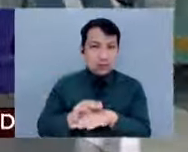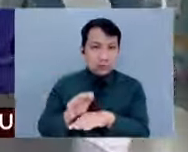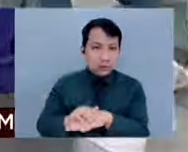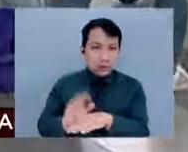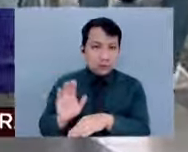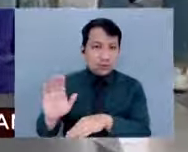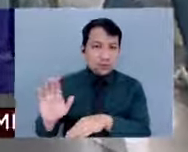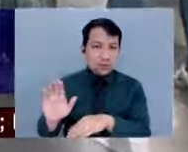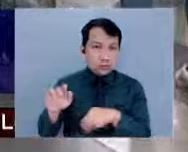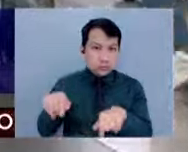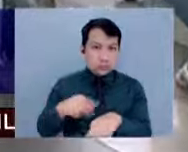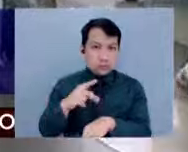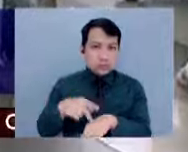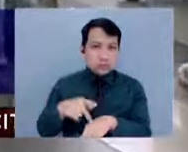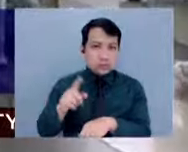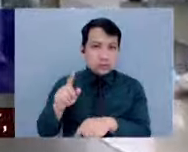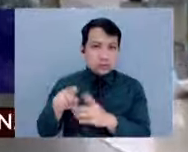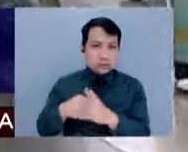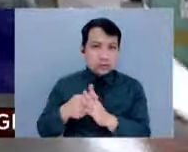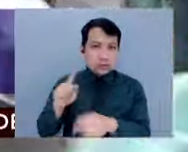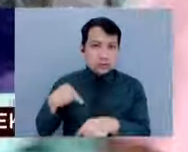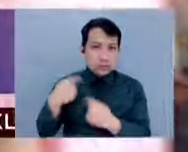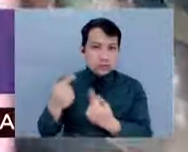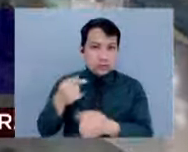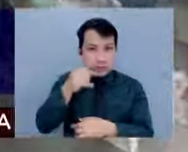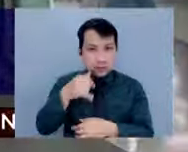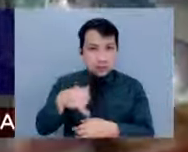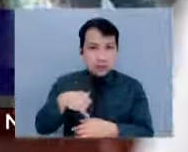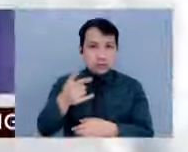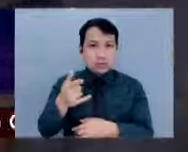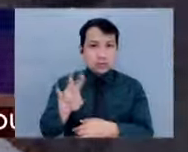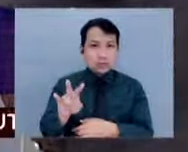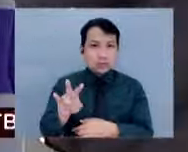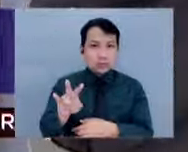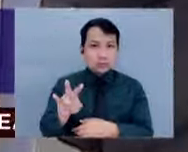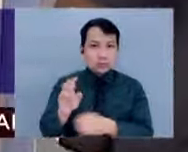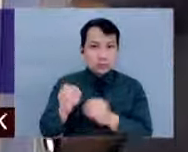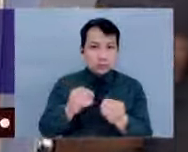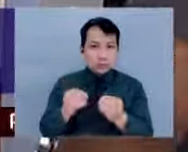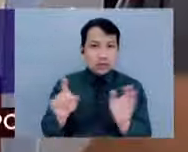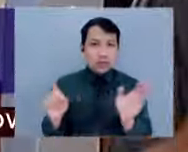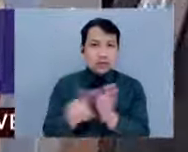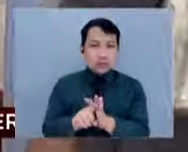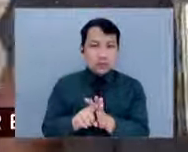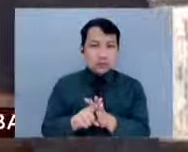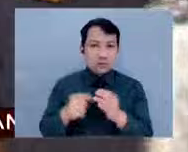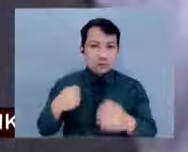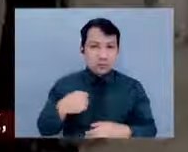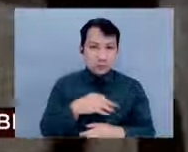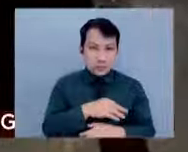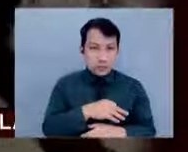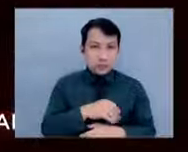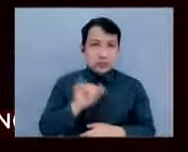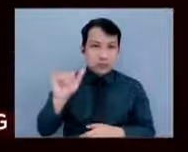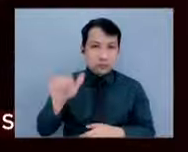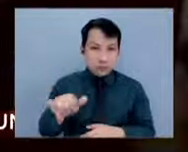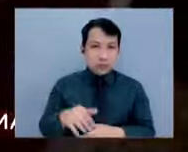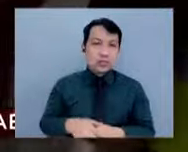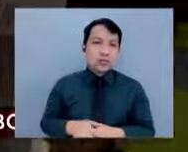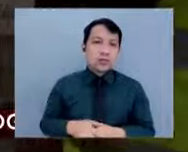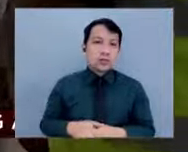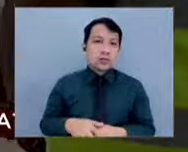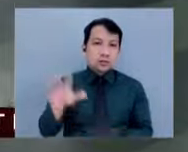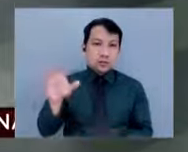bansa simula pa kahapon. 24/7 ang operasyon at bawal muna ang staff mag-leave sa trabaho. Pumalo na kahapon sa